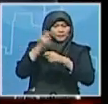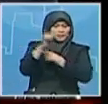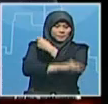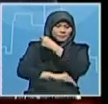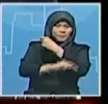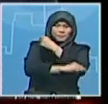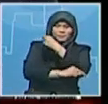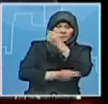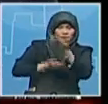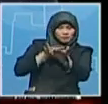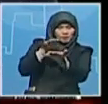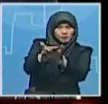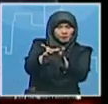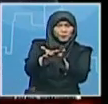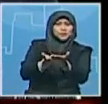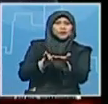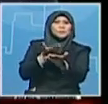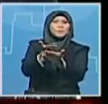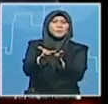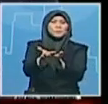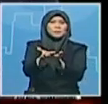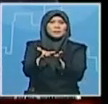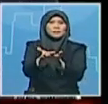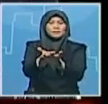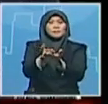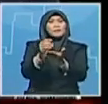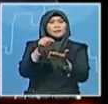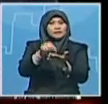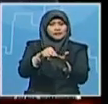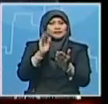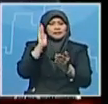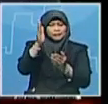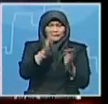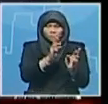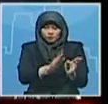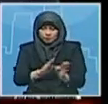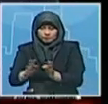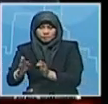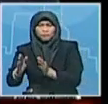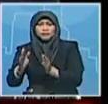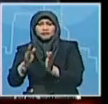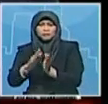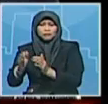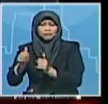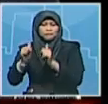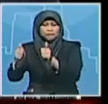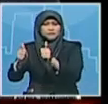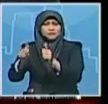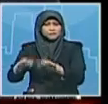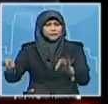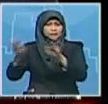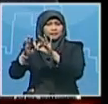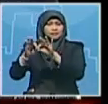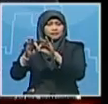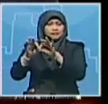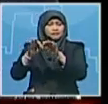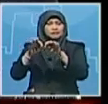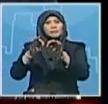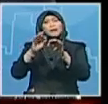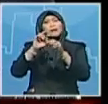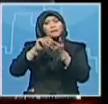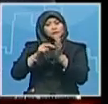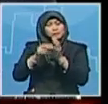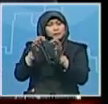negeri akan mengemukakan permohonan. Dan di situ nanti kita akan susunkan keutamaan. Daripada senarai keutamaan yang kita kemukakan,